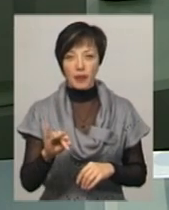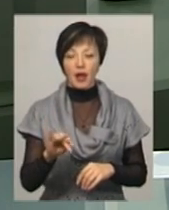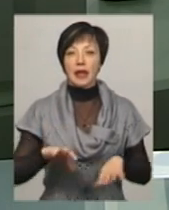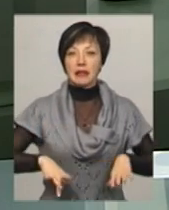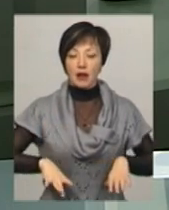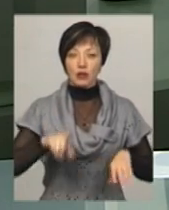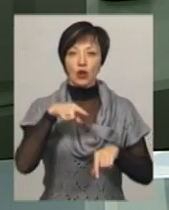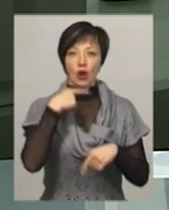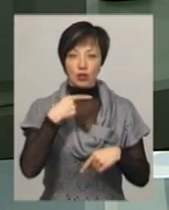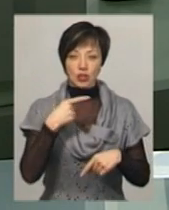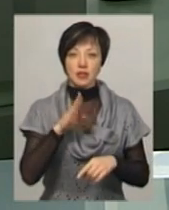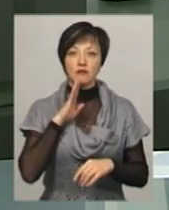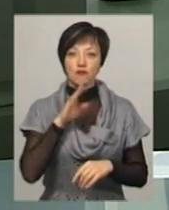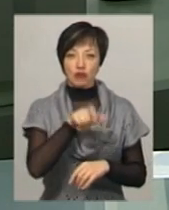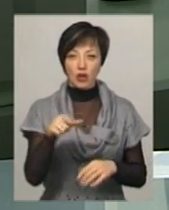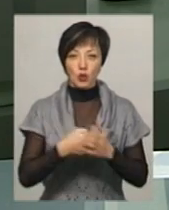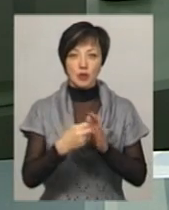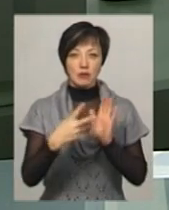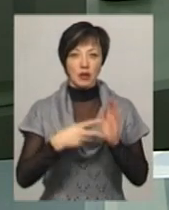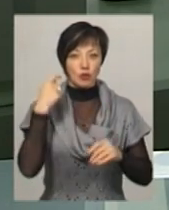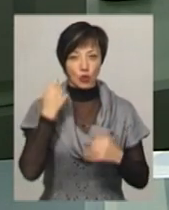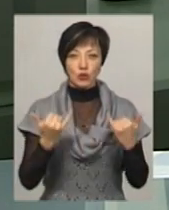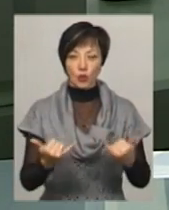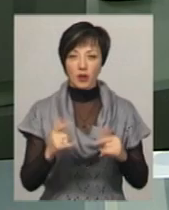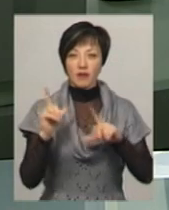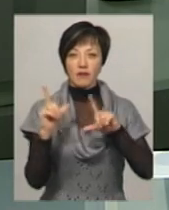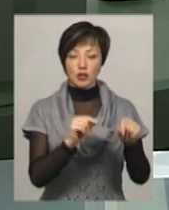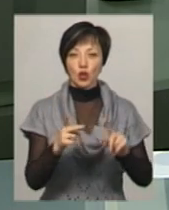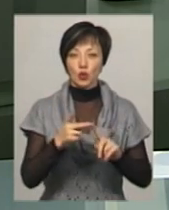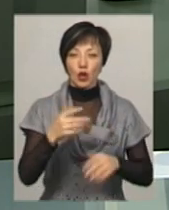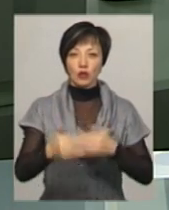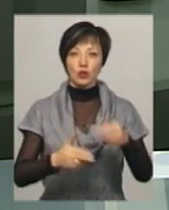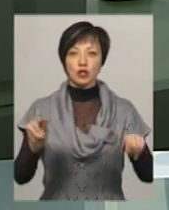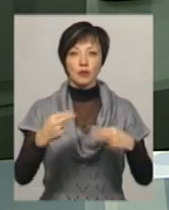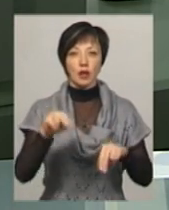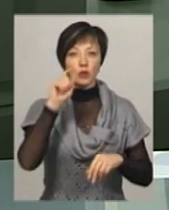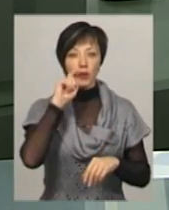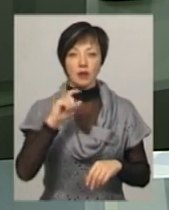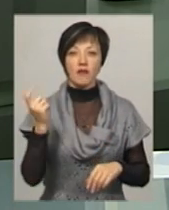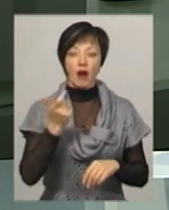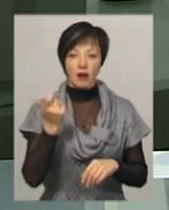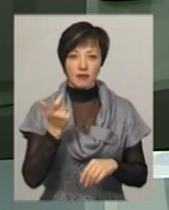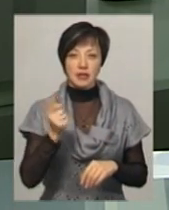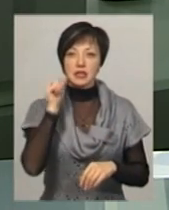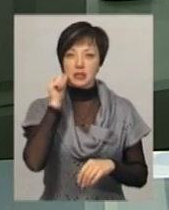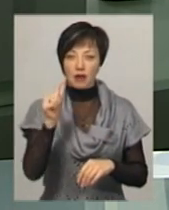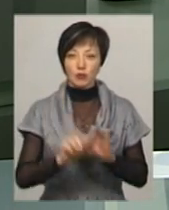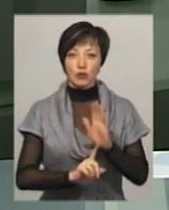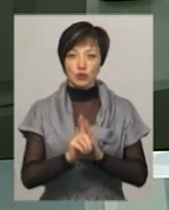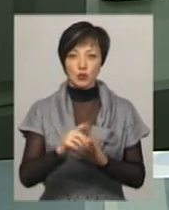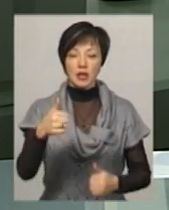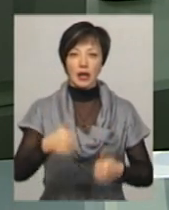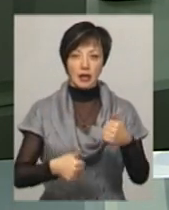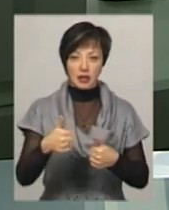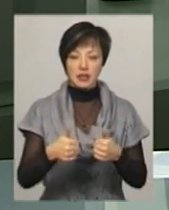Юзефа Слівінська каже, дівчата до 17 років сьогодні вирушили на другий тур чемпіонату України в Харків. Завтра в них почнуться